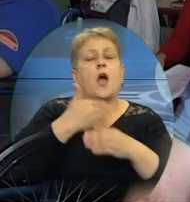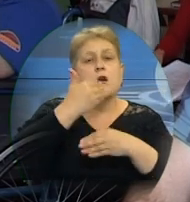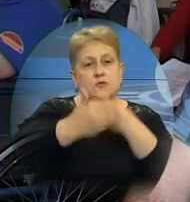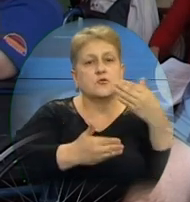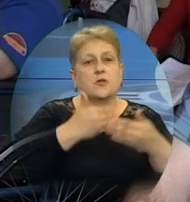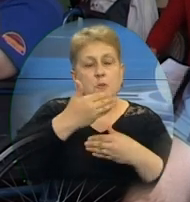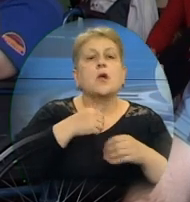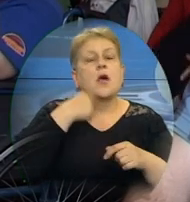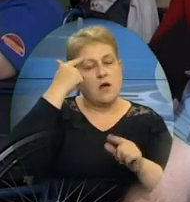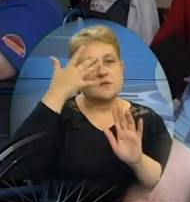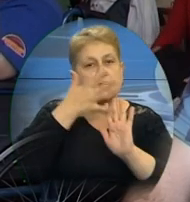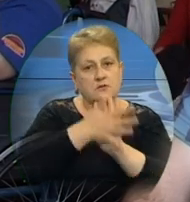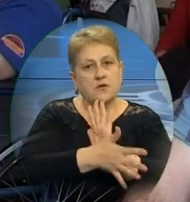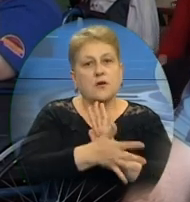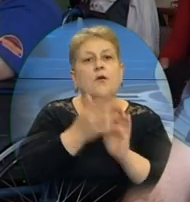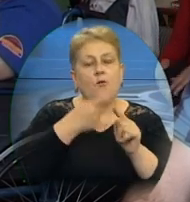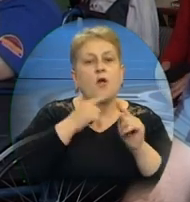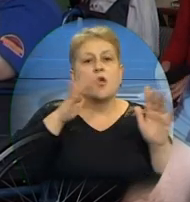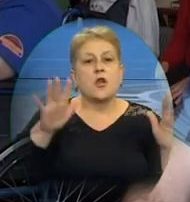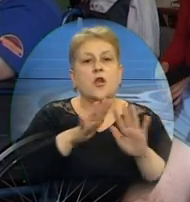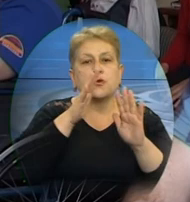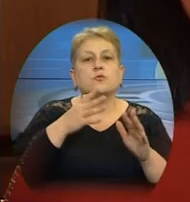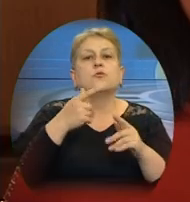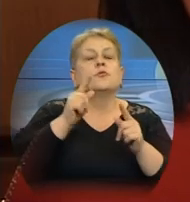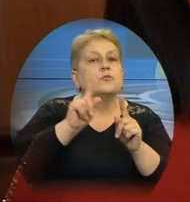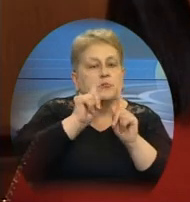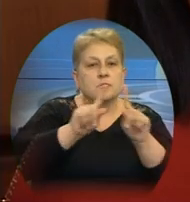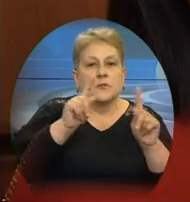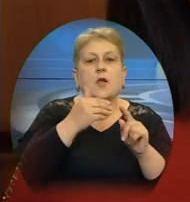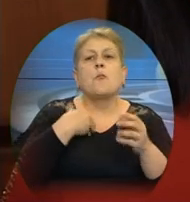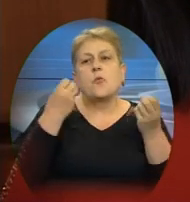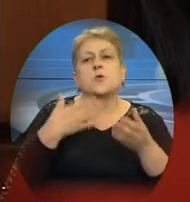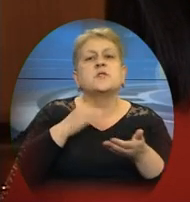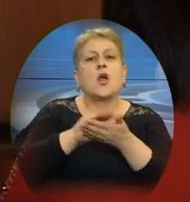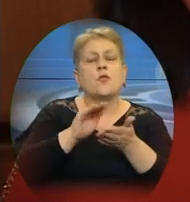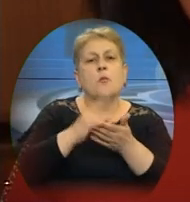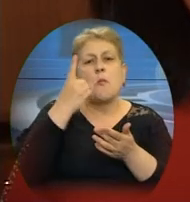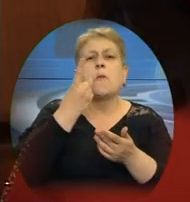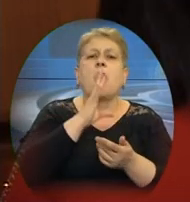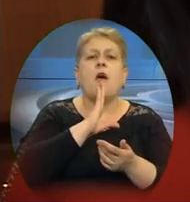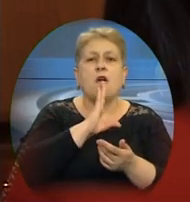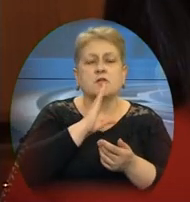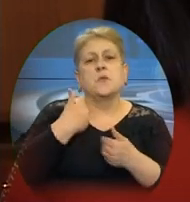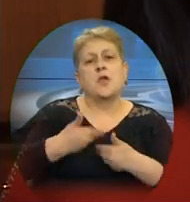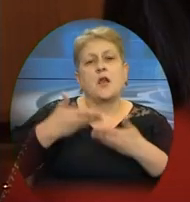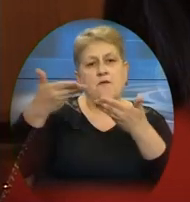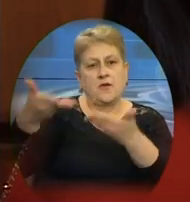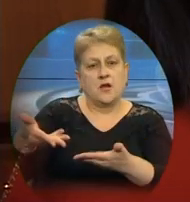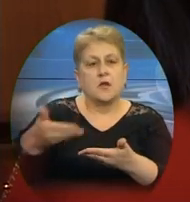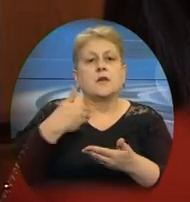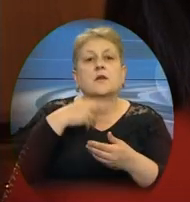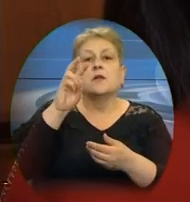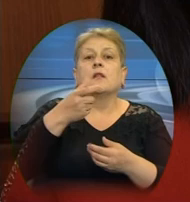bărs, scuzeți, as canal, iar asta ce am nuansnere. Parcă pe simt că anot nereți meca, așchik nereți meca, în cel avireț,